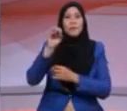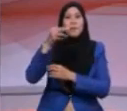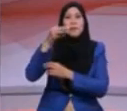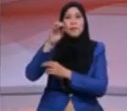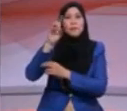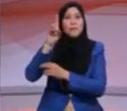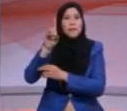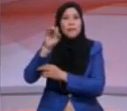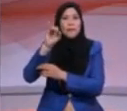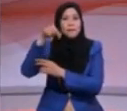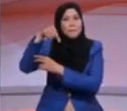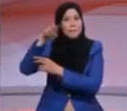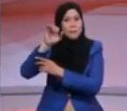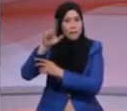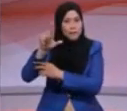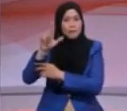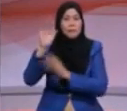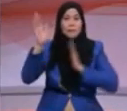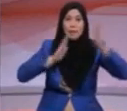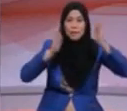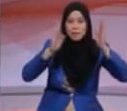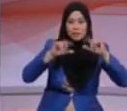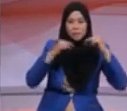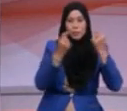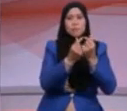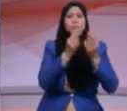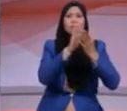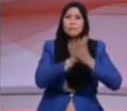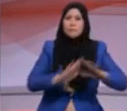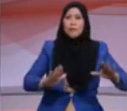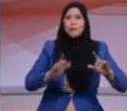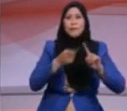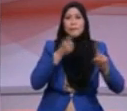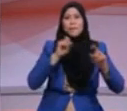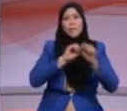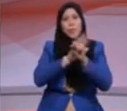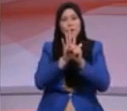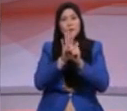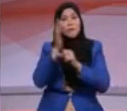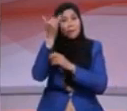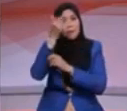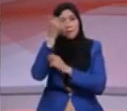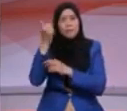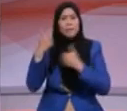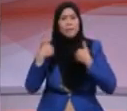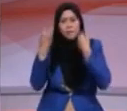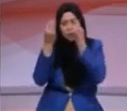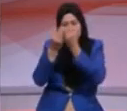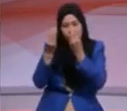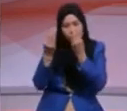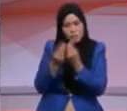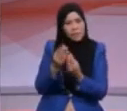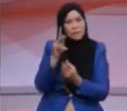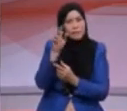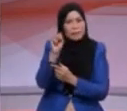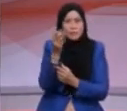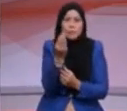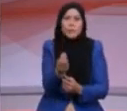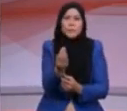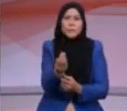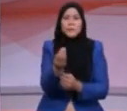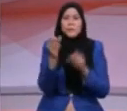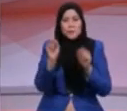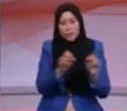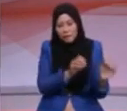slime berkata negara ini dikategorikan sebagai negara selamat daripada komitmen baskrt anda mempunyai kumulatif case yang kecil selain